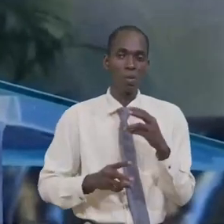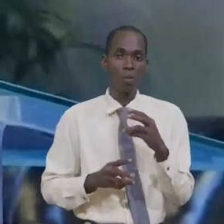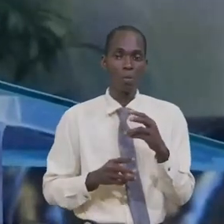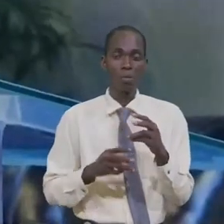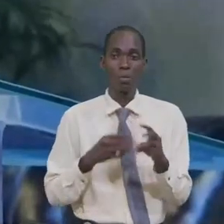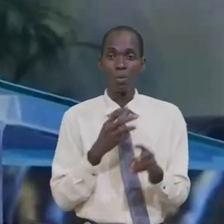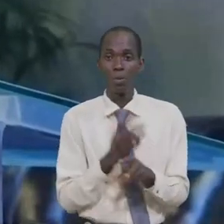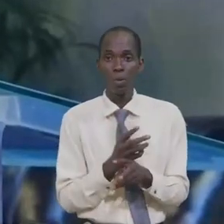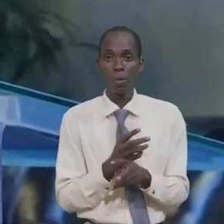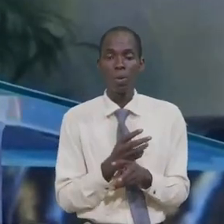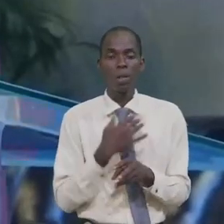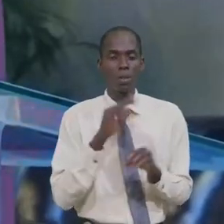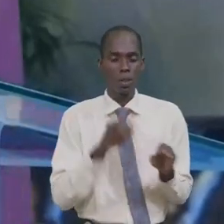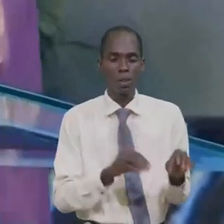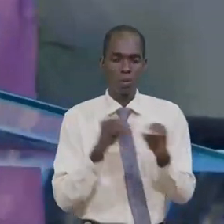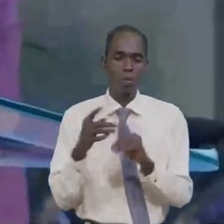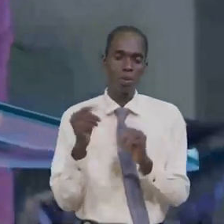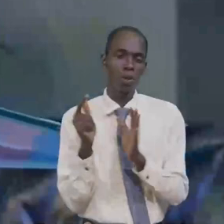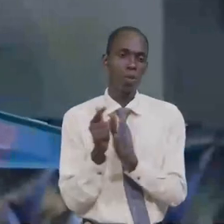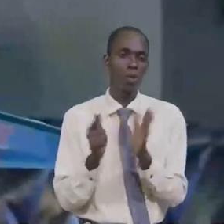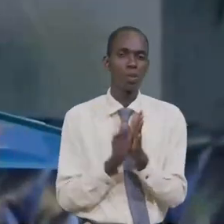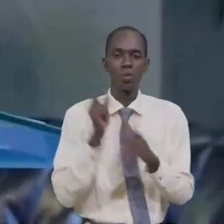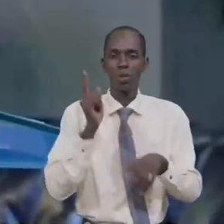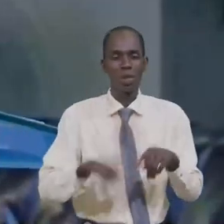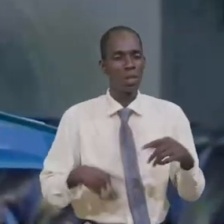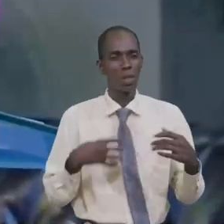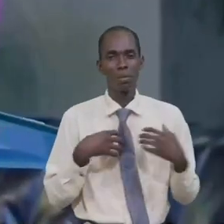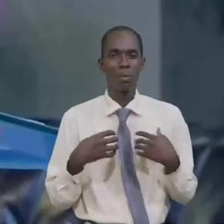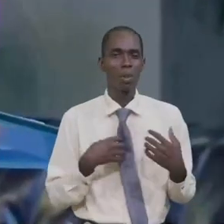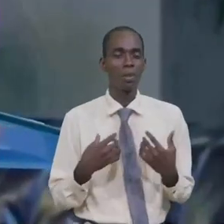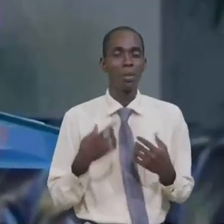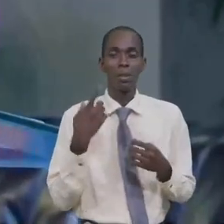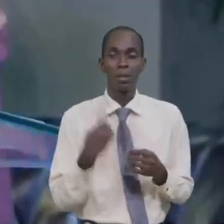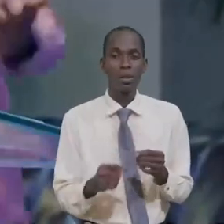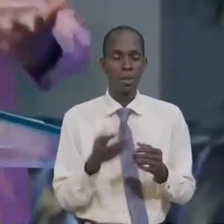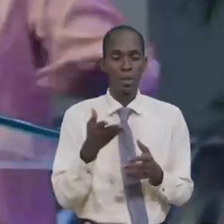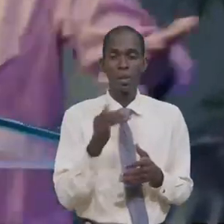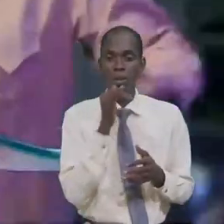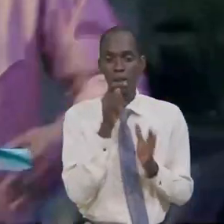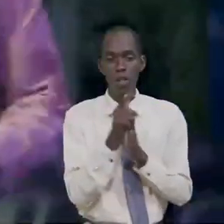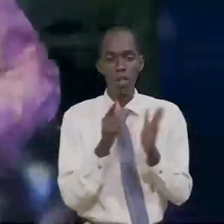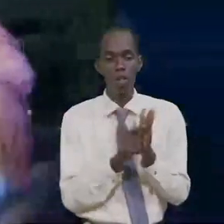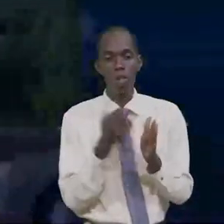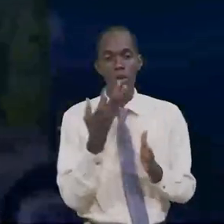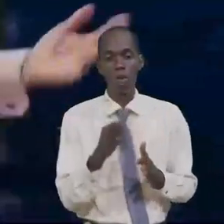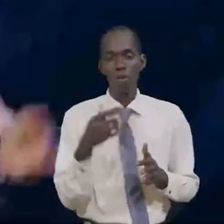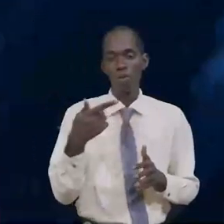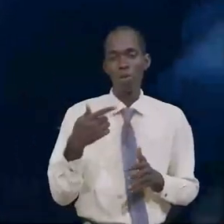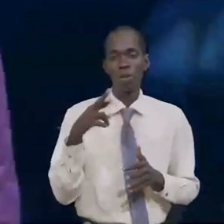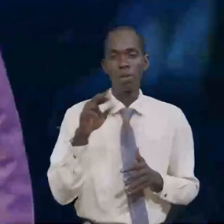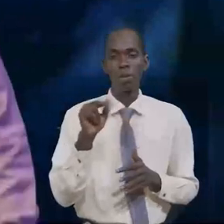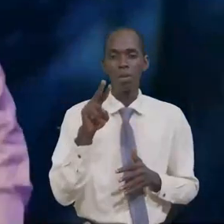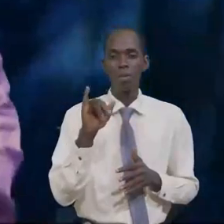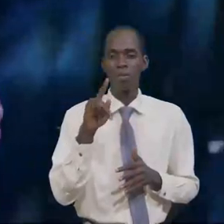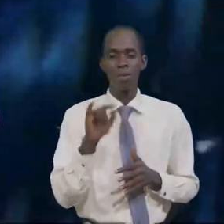est a donné des lois tu ne peux pas te plaindre il y a la loi de la gravité si tu te plains je n'aime pas la loi de la gravité